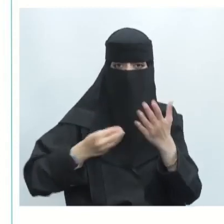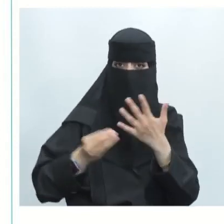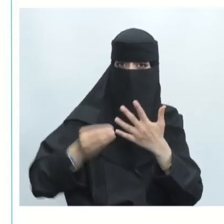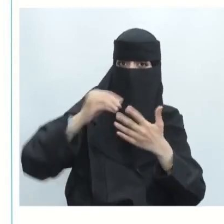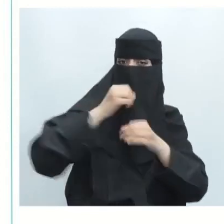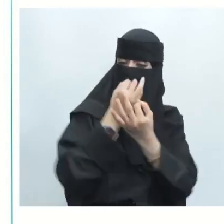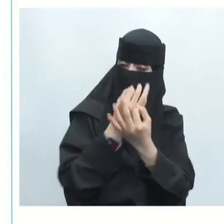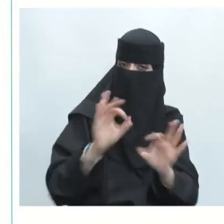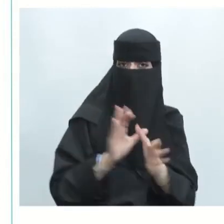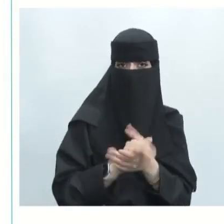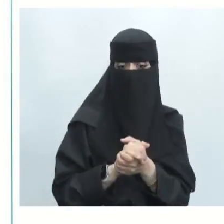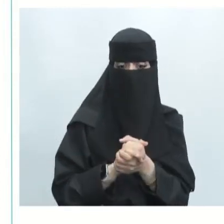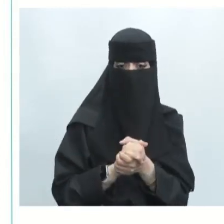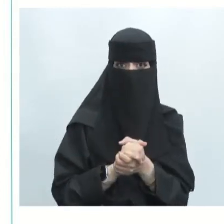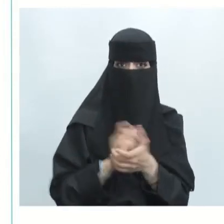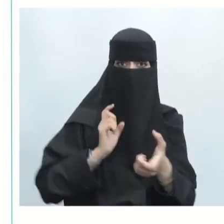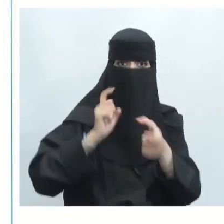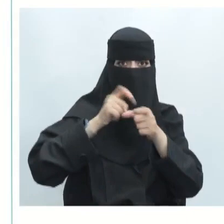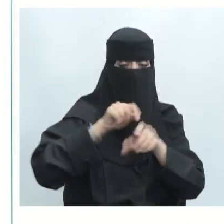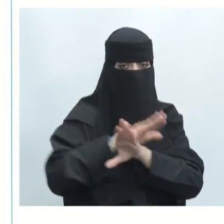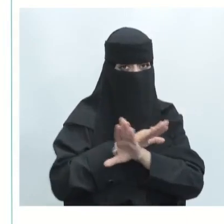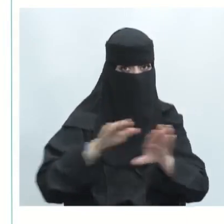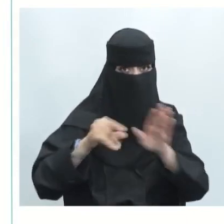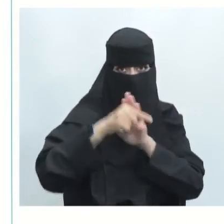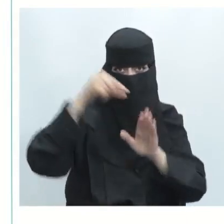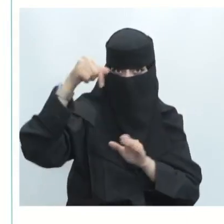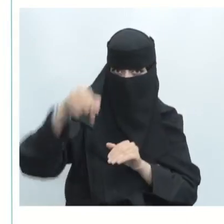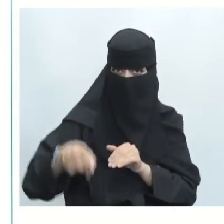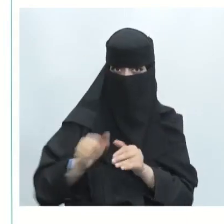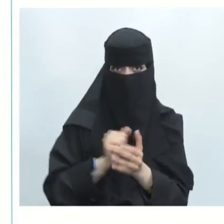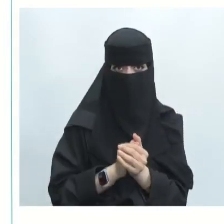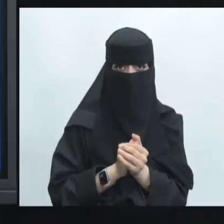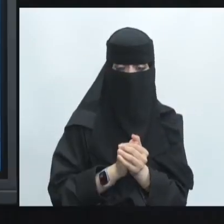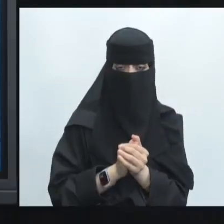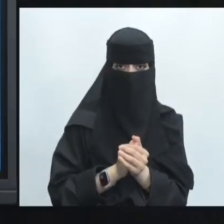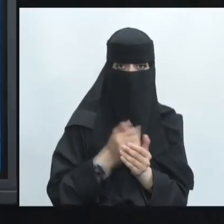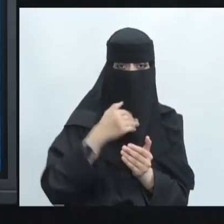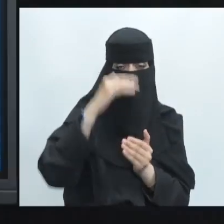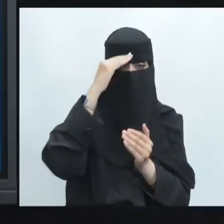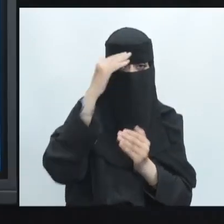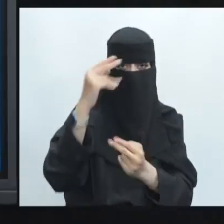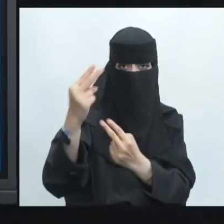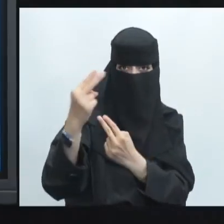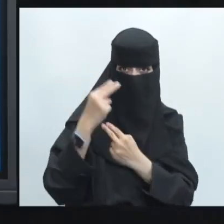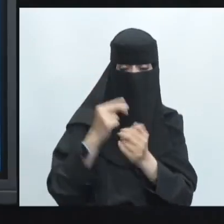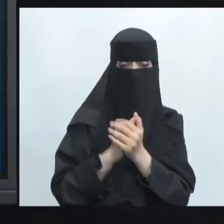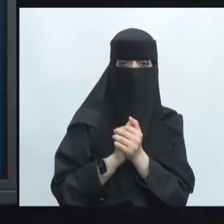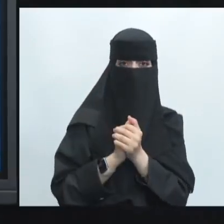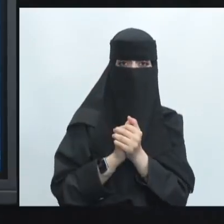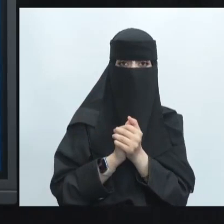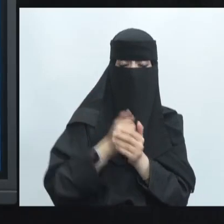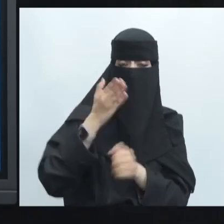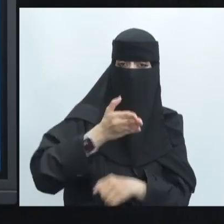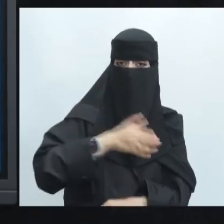الاستراتيجي اكتملت الى هنا اعزائي الطلاب نكون انتهينا من درسنا لهذا اليوم شكرا لكم لحسن